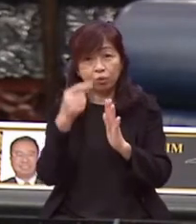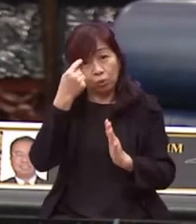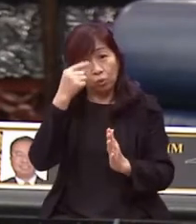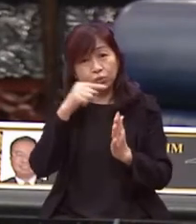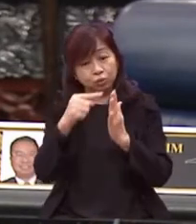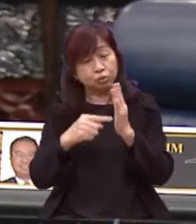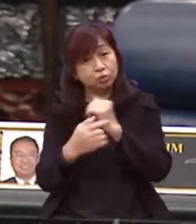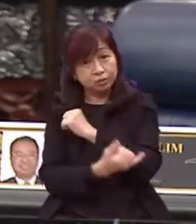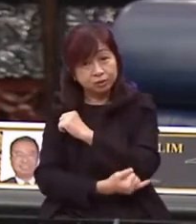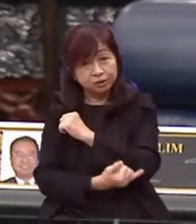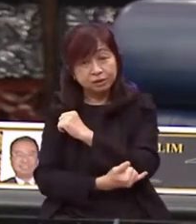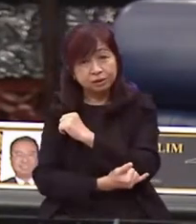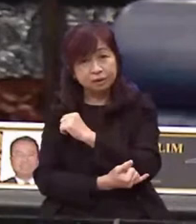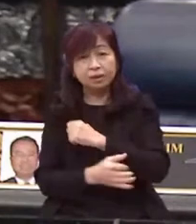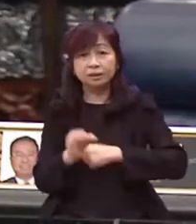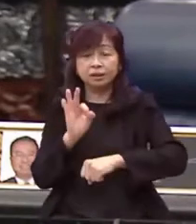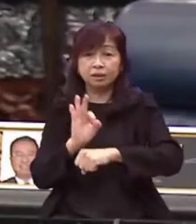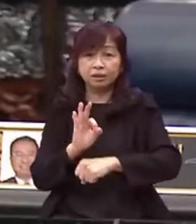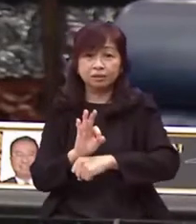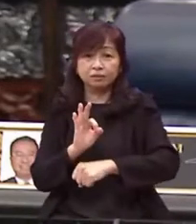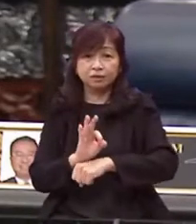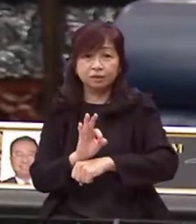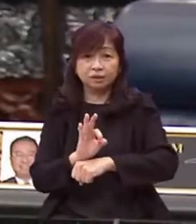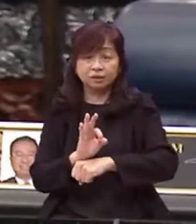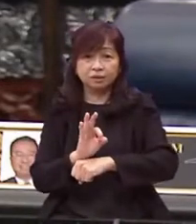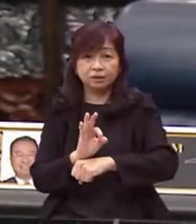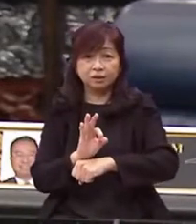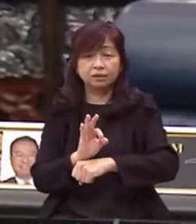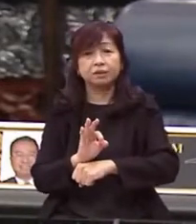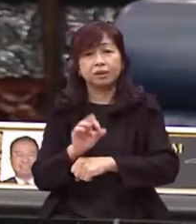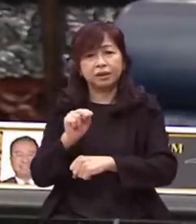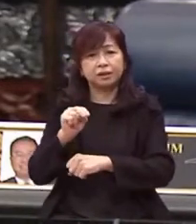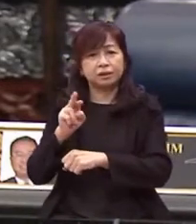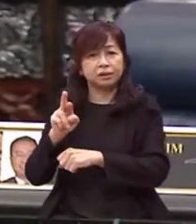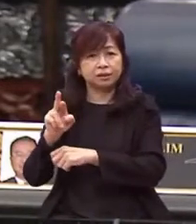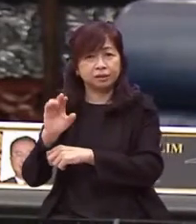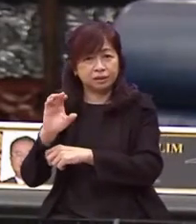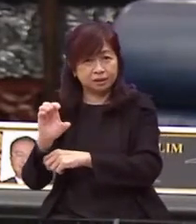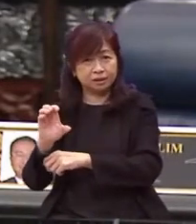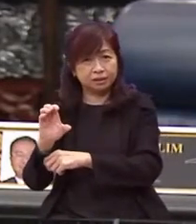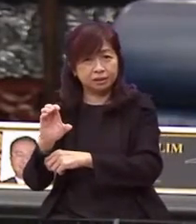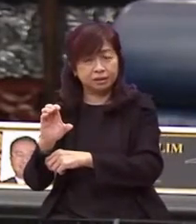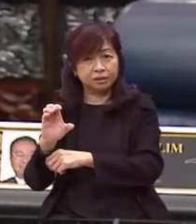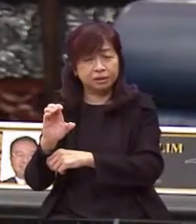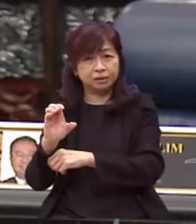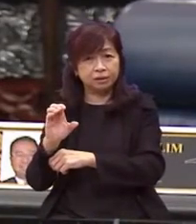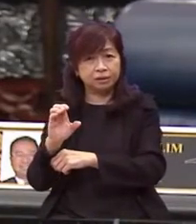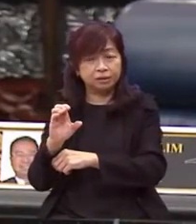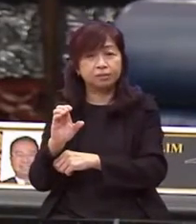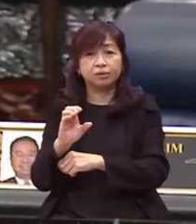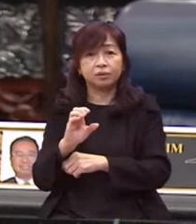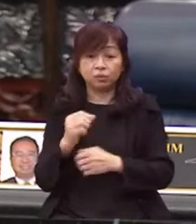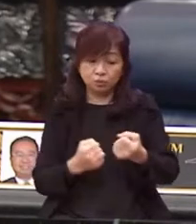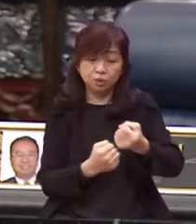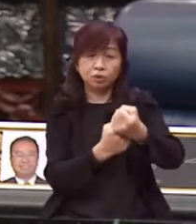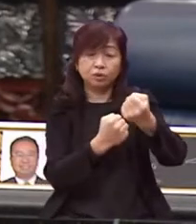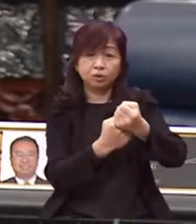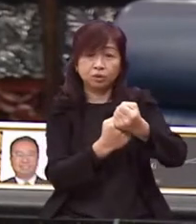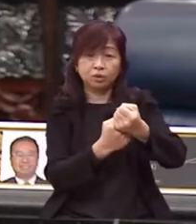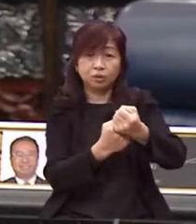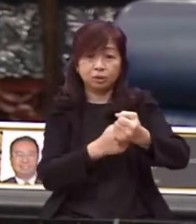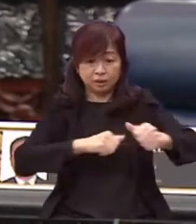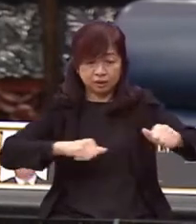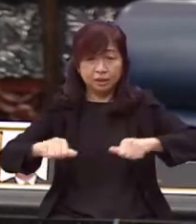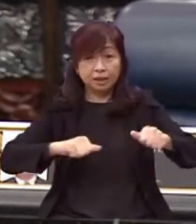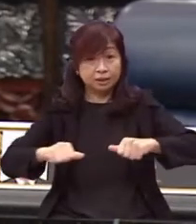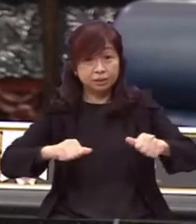fungsi ya Bagi peringkat NR ICC adalah fungsi utama Zoo adalah sebagai menyokong aktiva